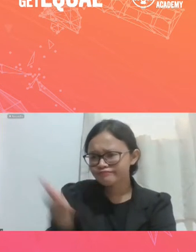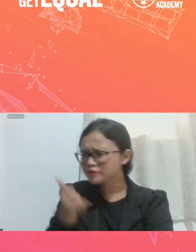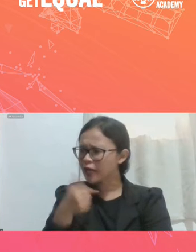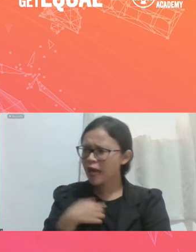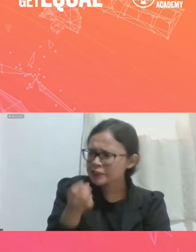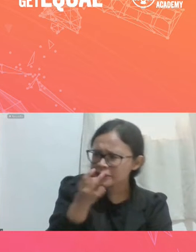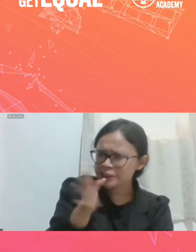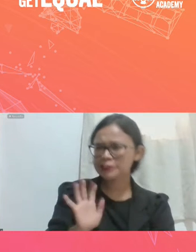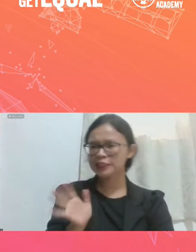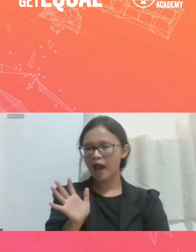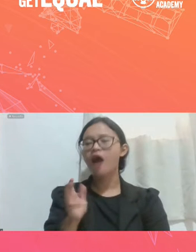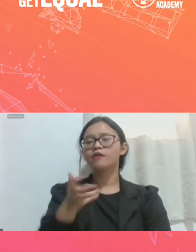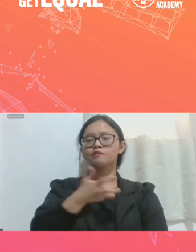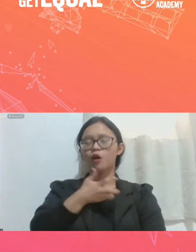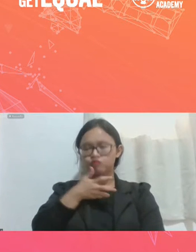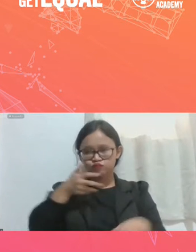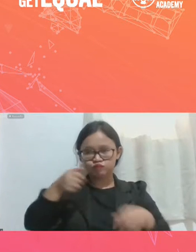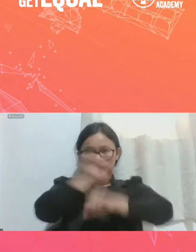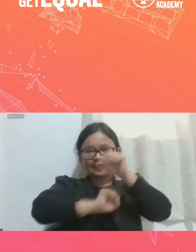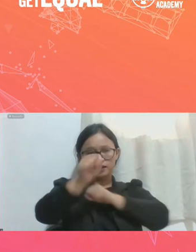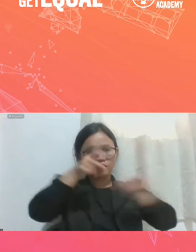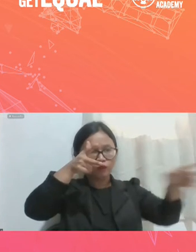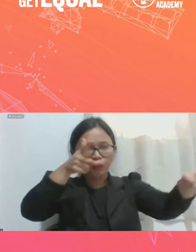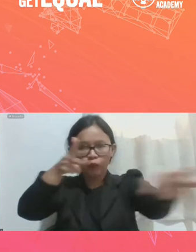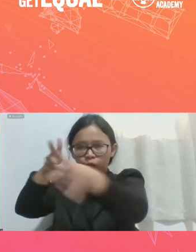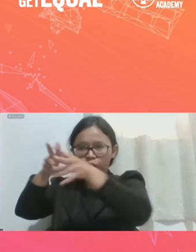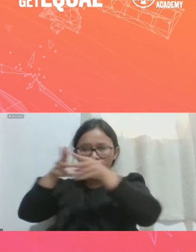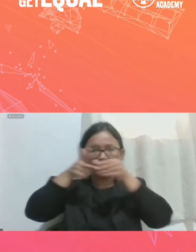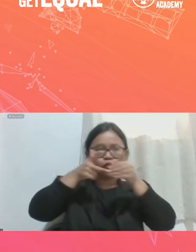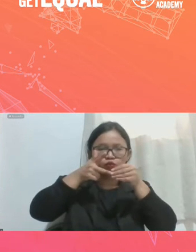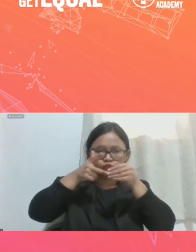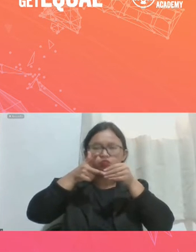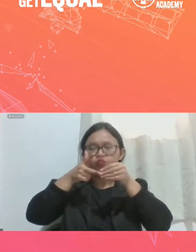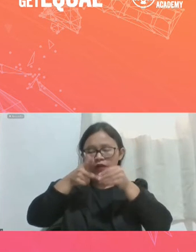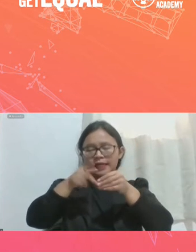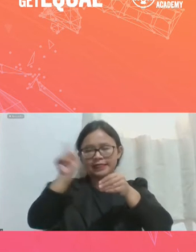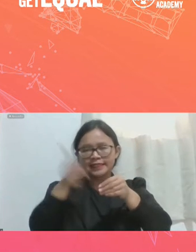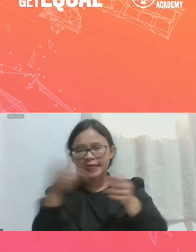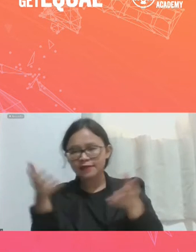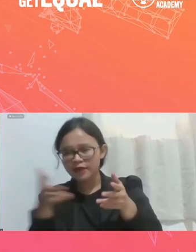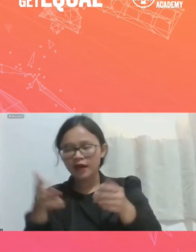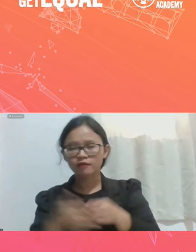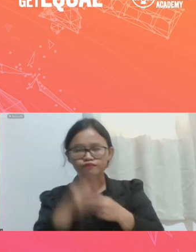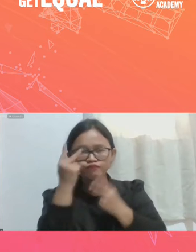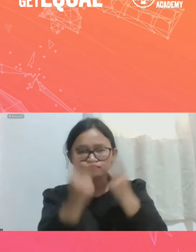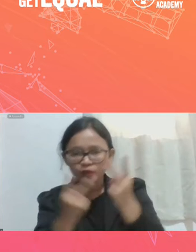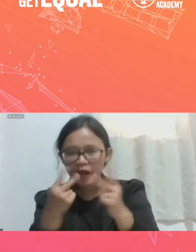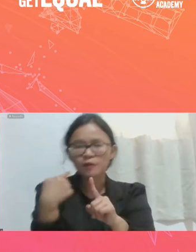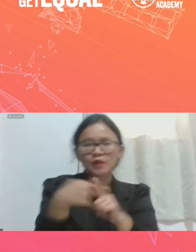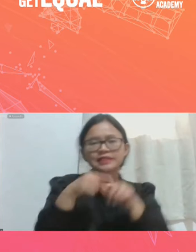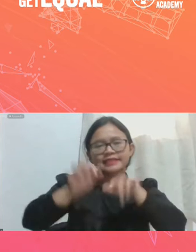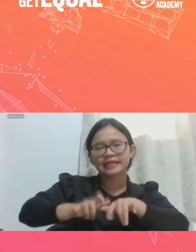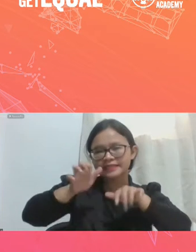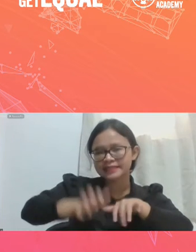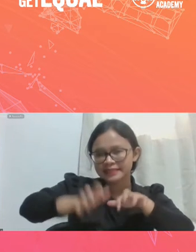setiap peserta untuk merekam sesi ini, baik sesi ini direkam melalui visual ataupun tekstual.